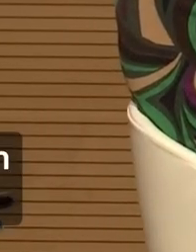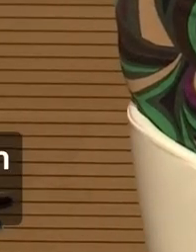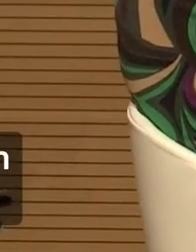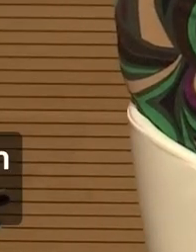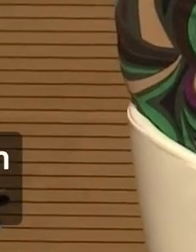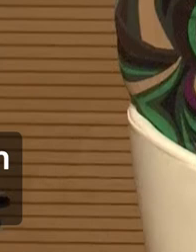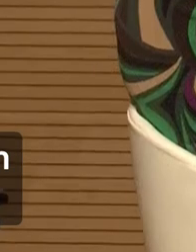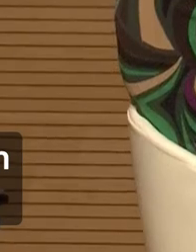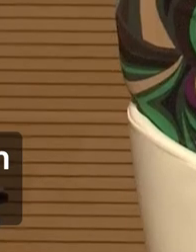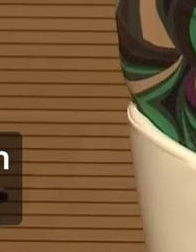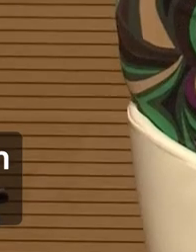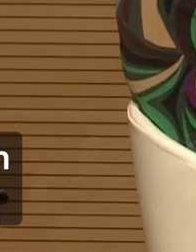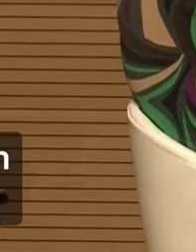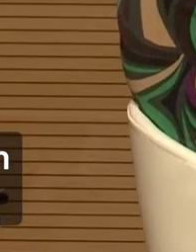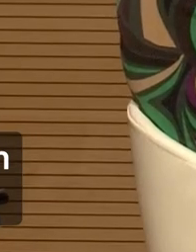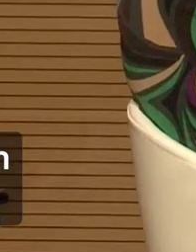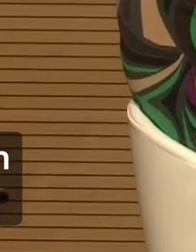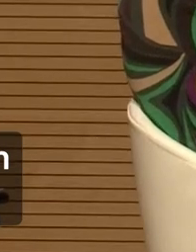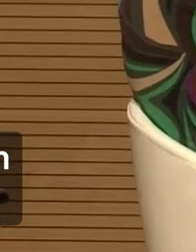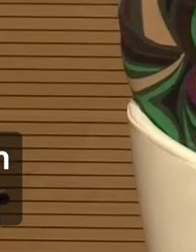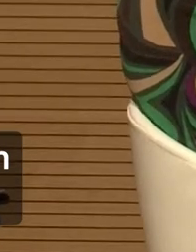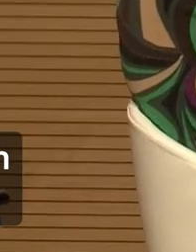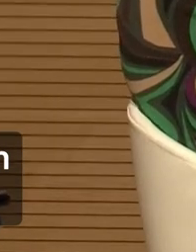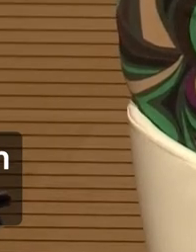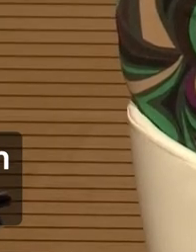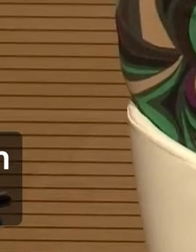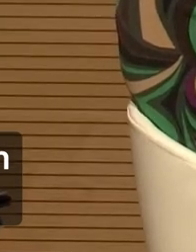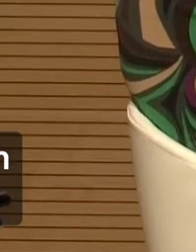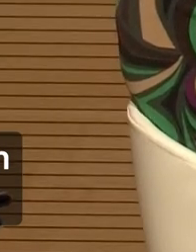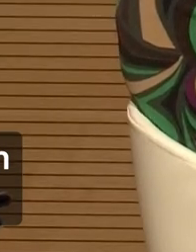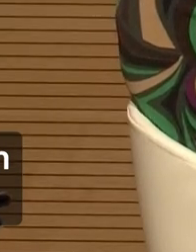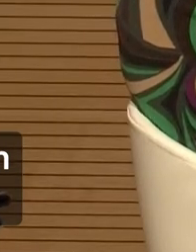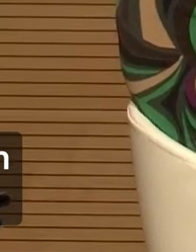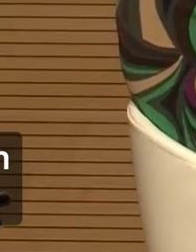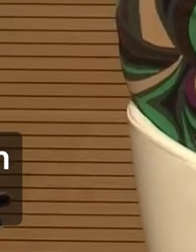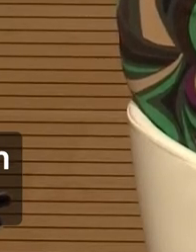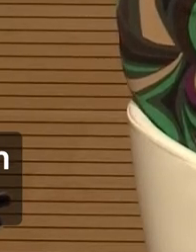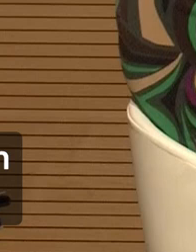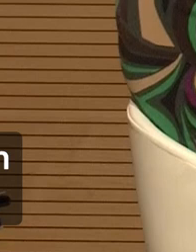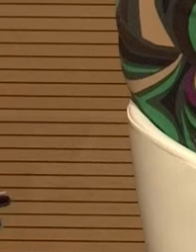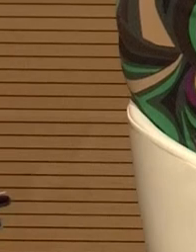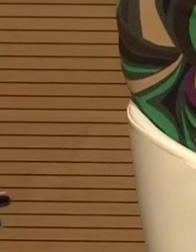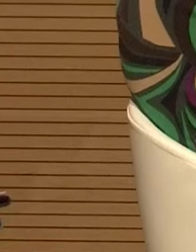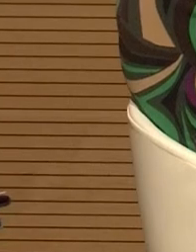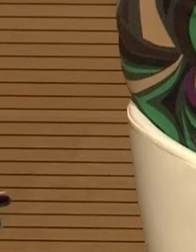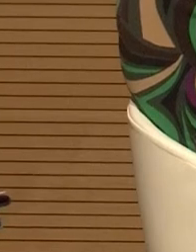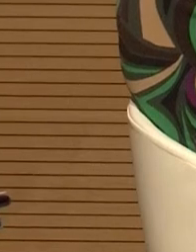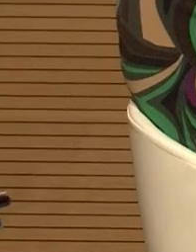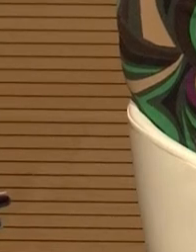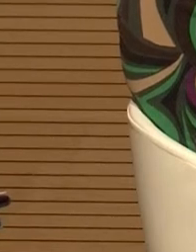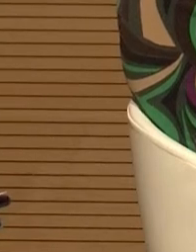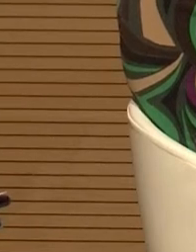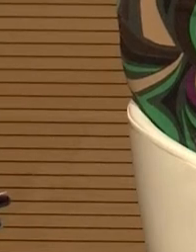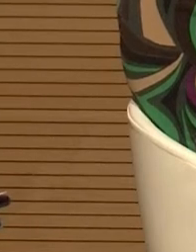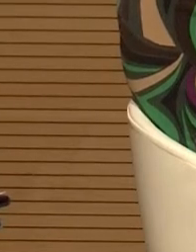και αφού ευχαριστήσουμε πάρα πολύ το Μουσείο Μπενάκη, την Αμερικανική Πρεσβεία στην Αθήνα και το Βρετανικό Συμβούλιο,